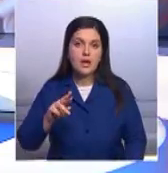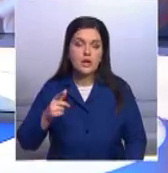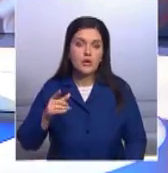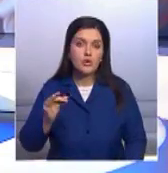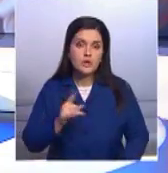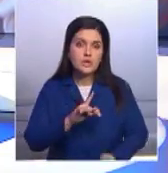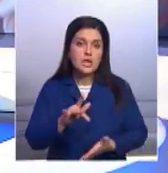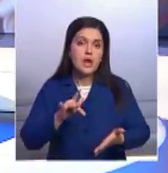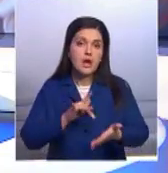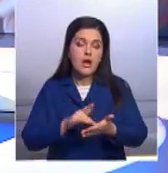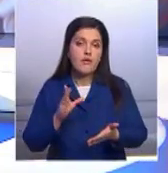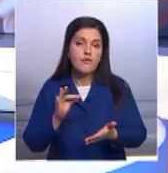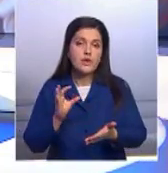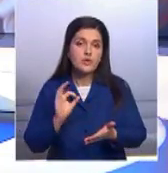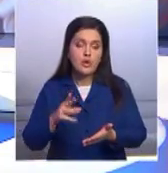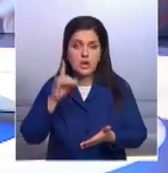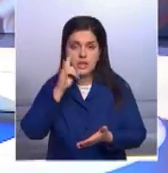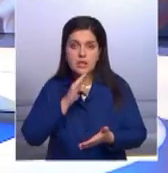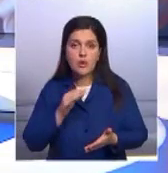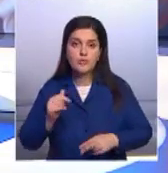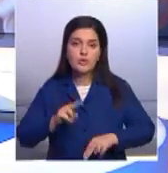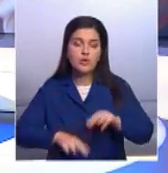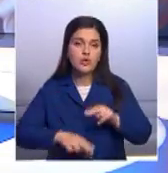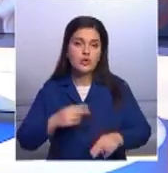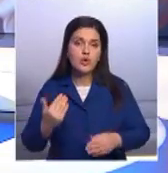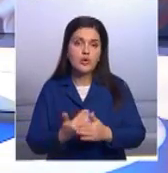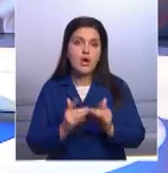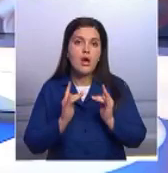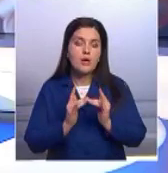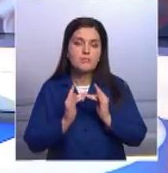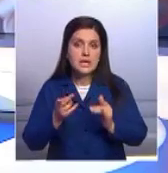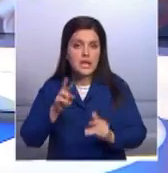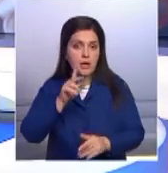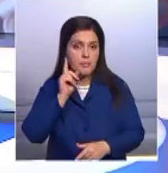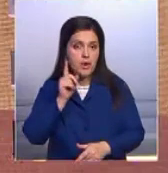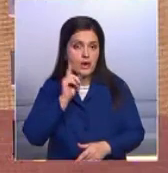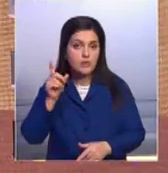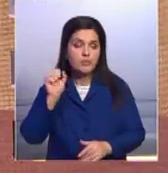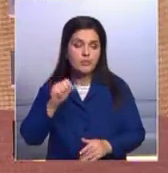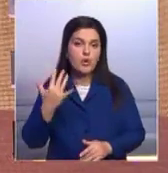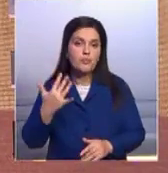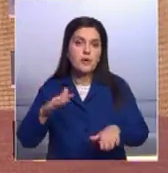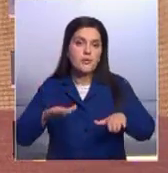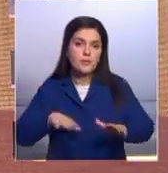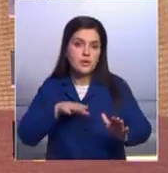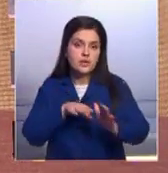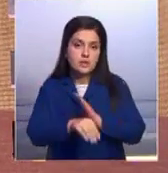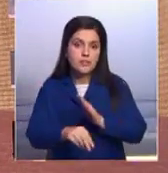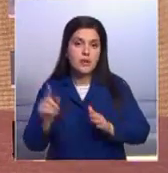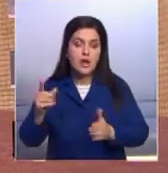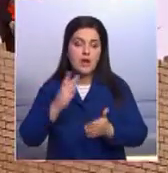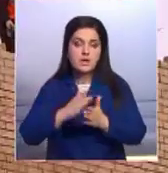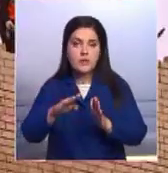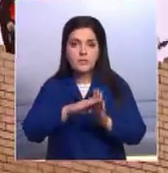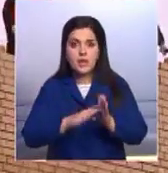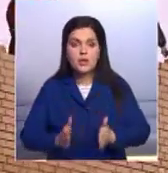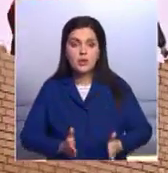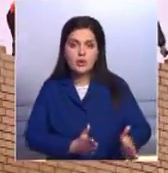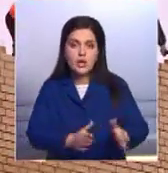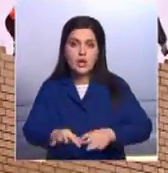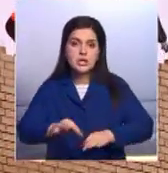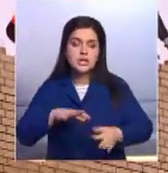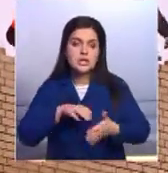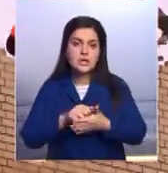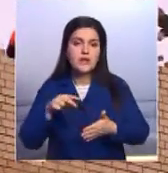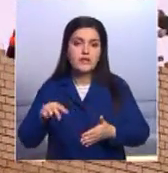в Восточно-Казахстанской области строится новое общежитие для молодежи. Оно будет рассчитано на 50 мест. Здание возводят по программе